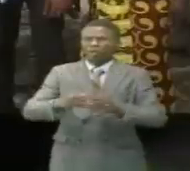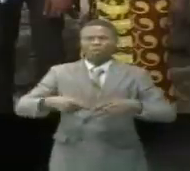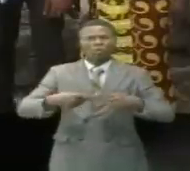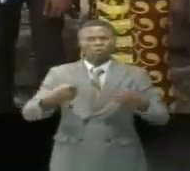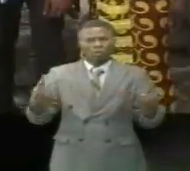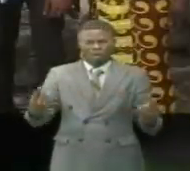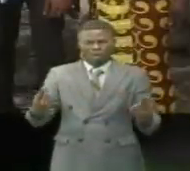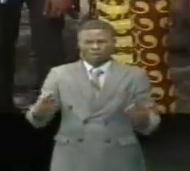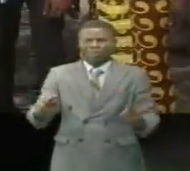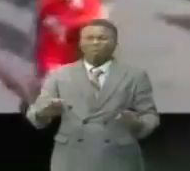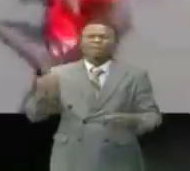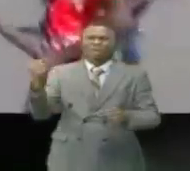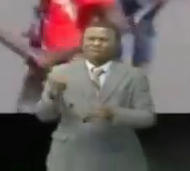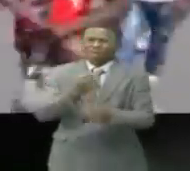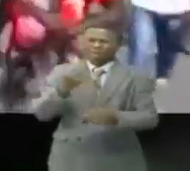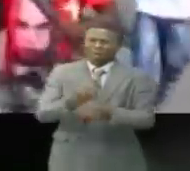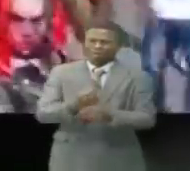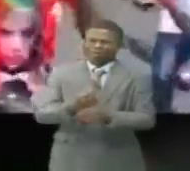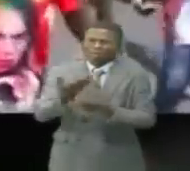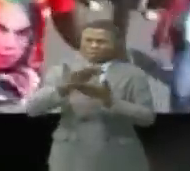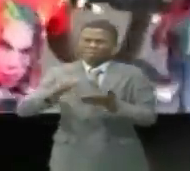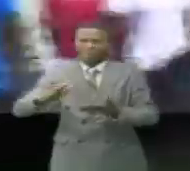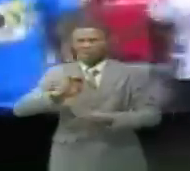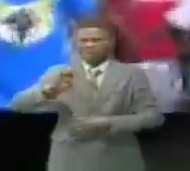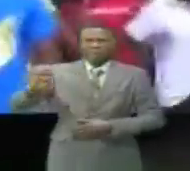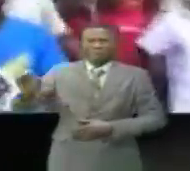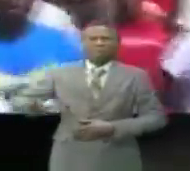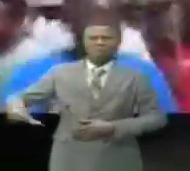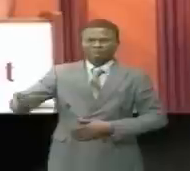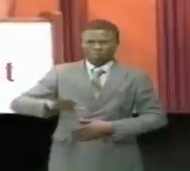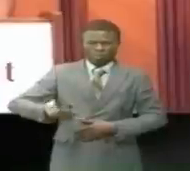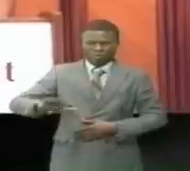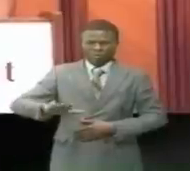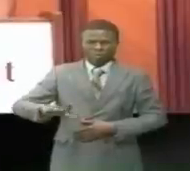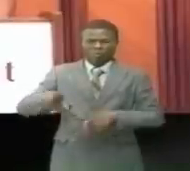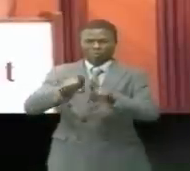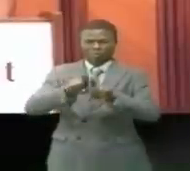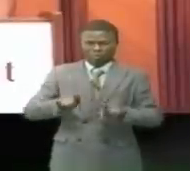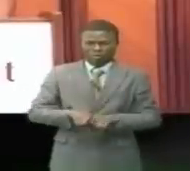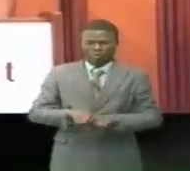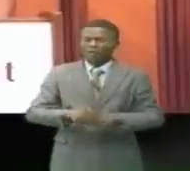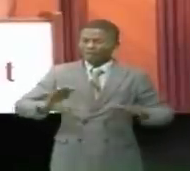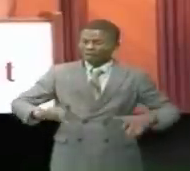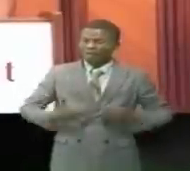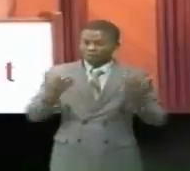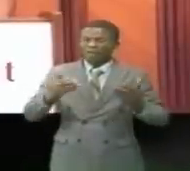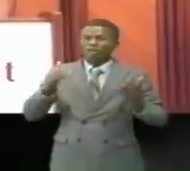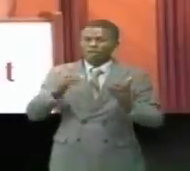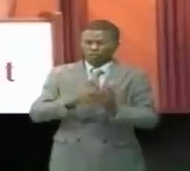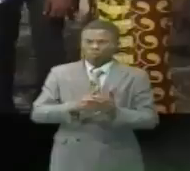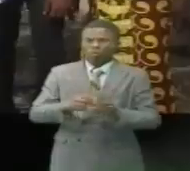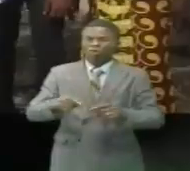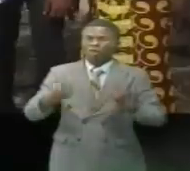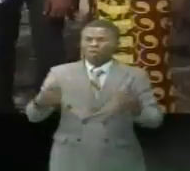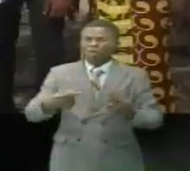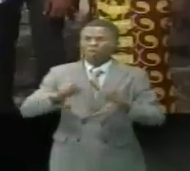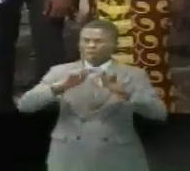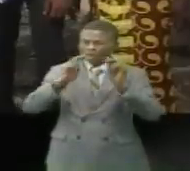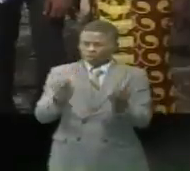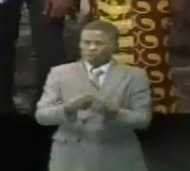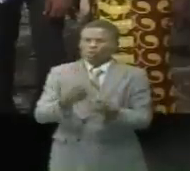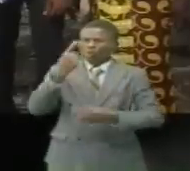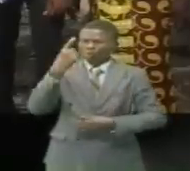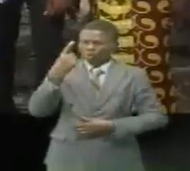les ennemis de notre chère patrie. Aux jeunes de taire leurs divergences politiques, de rester unis et